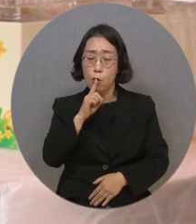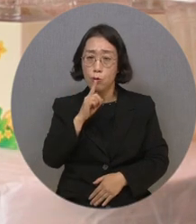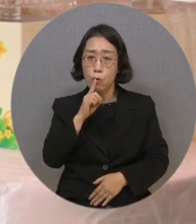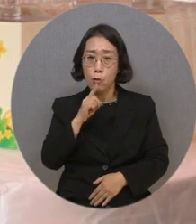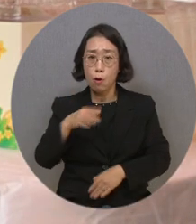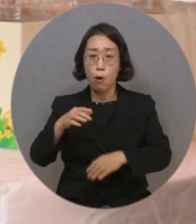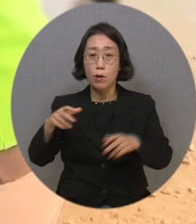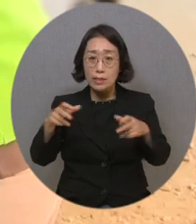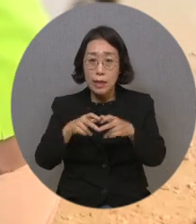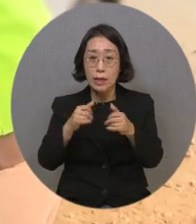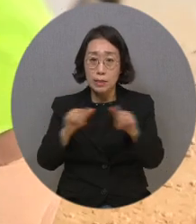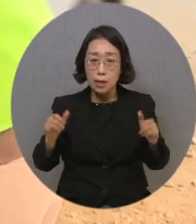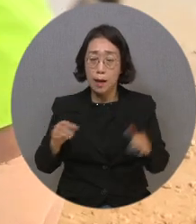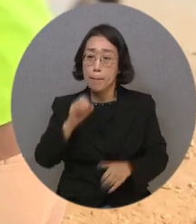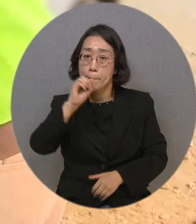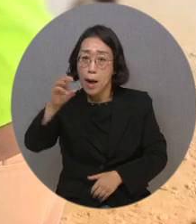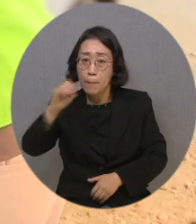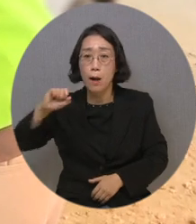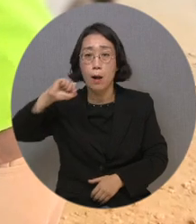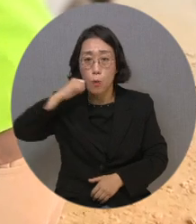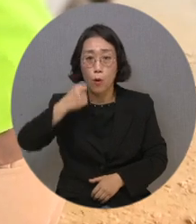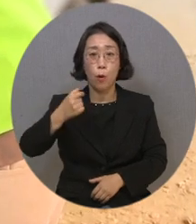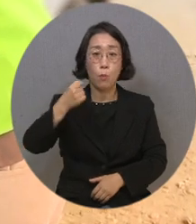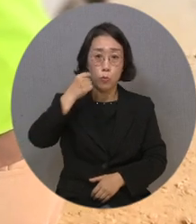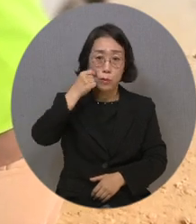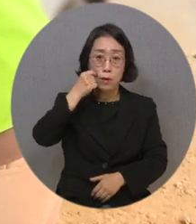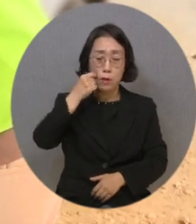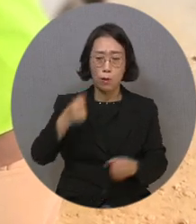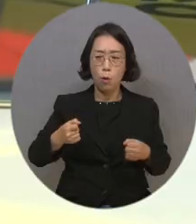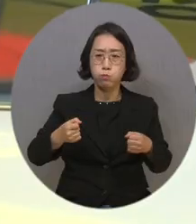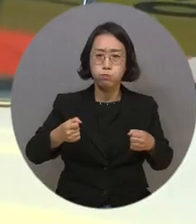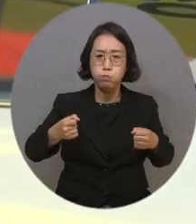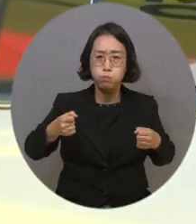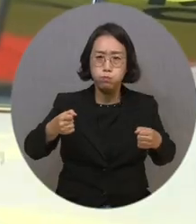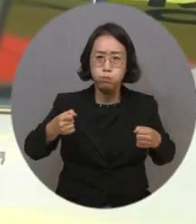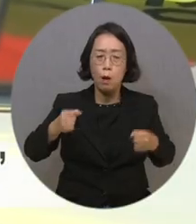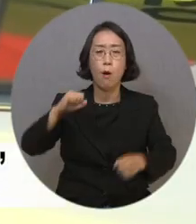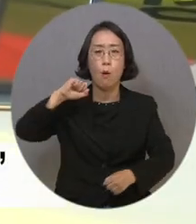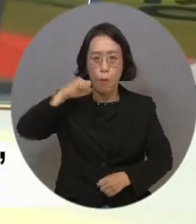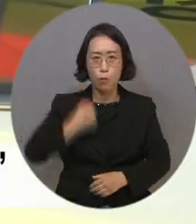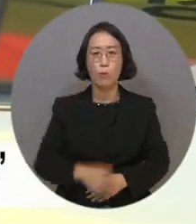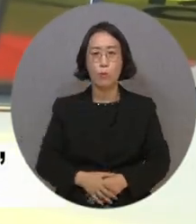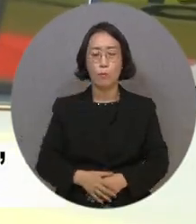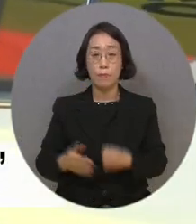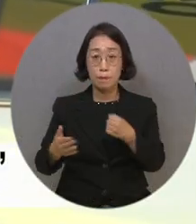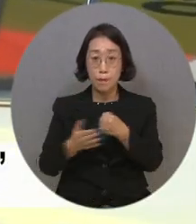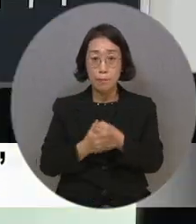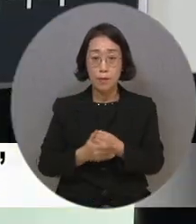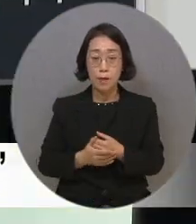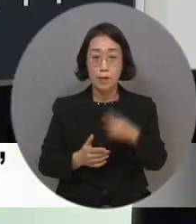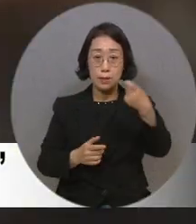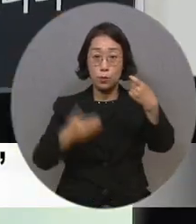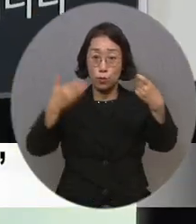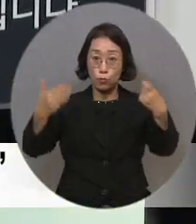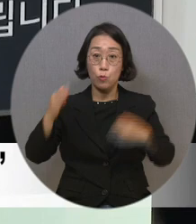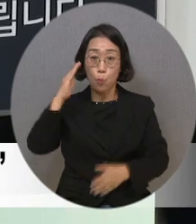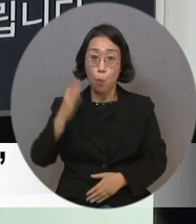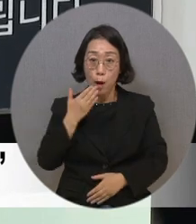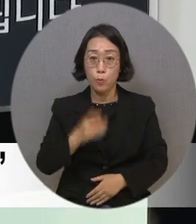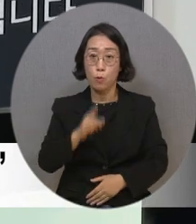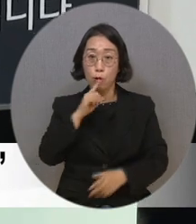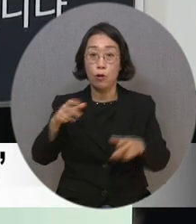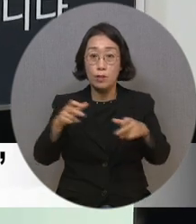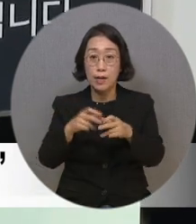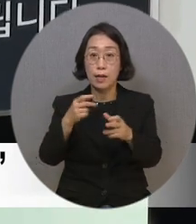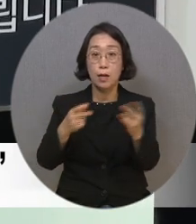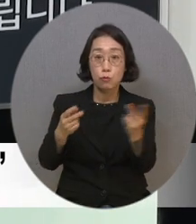언어장애인의 경우 음성 주문이 어려워 드라이브스루를 이용할 수 없습니다. 이에 지난 9일 청각장애인과